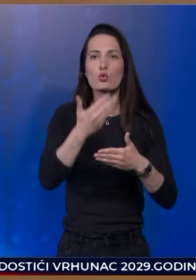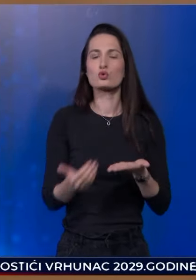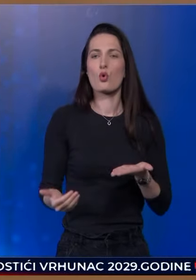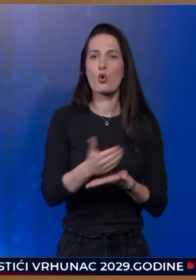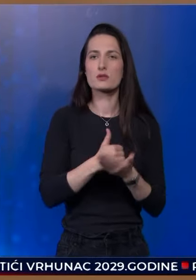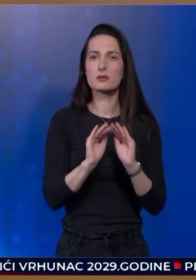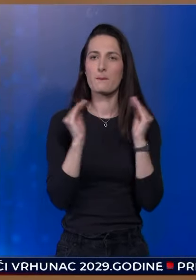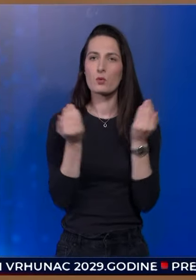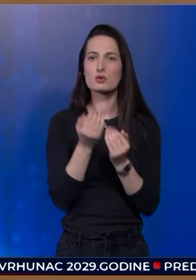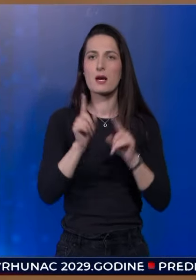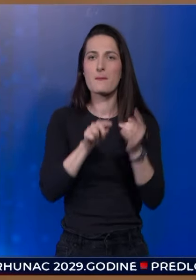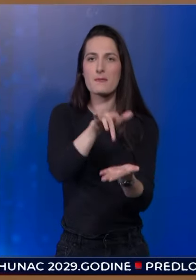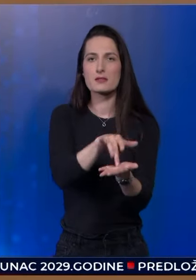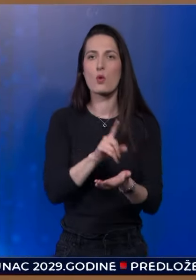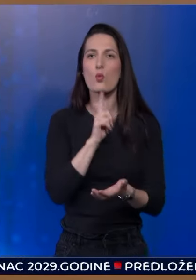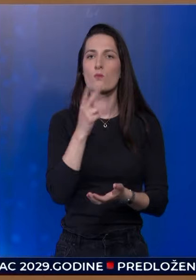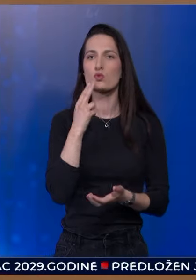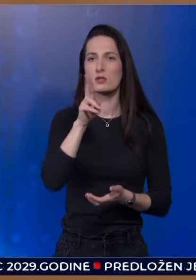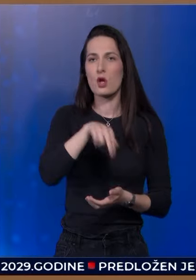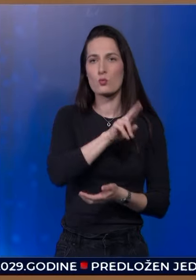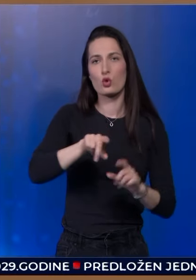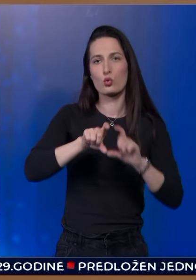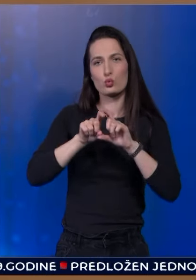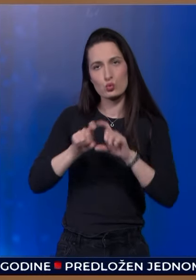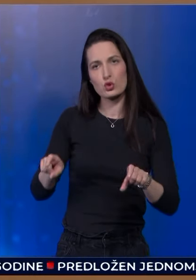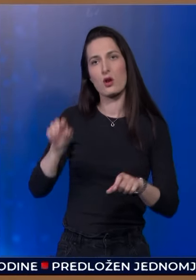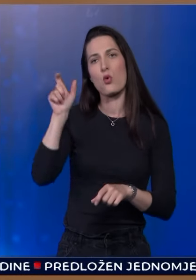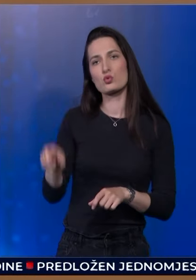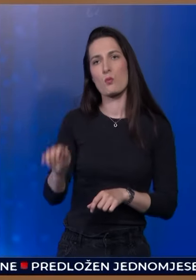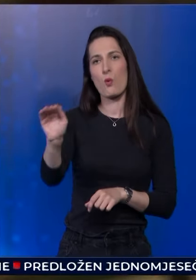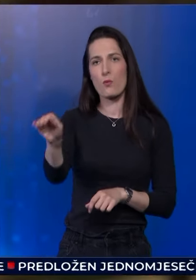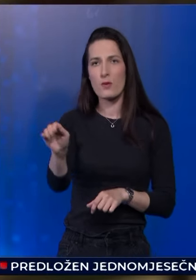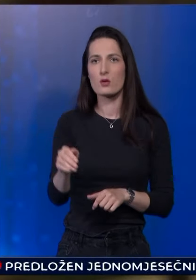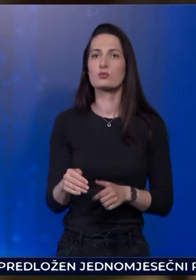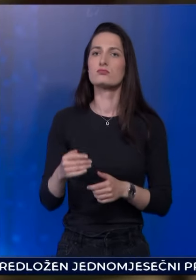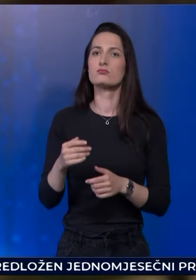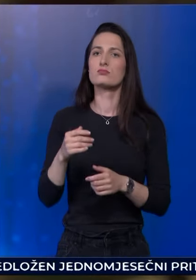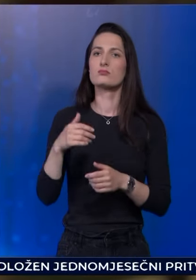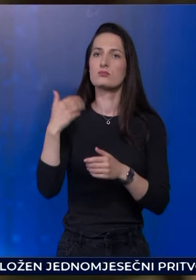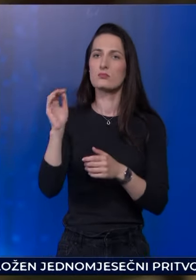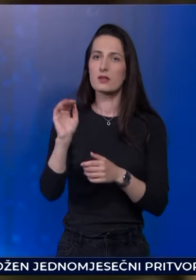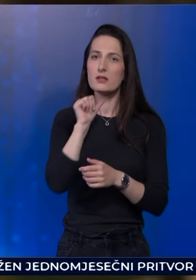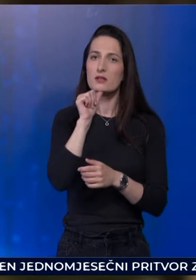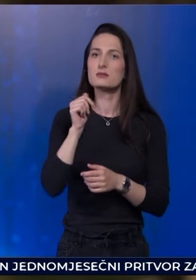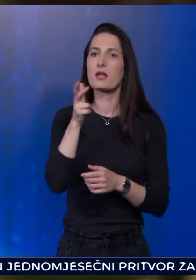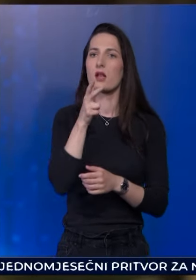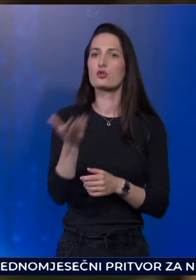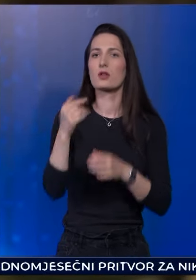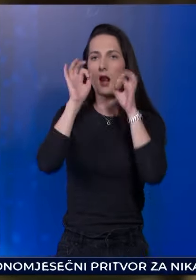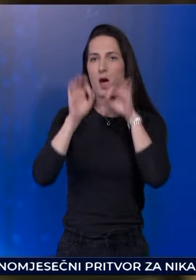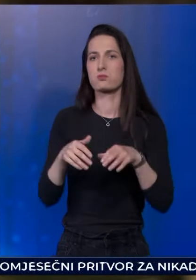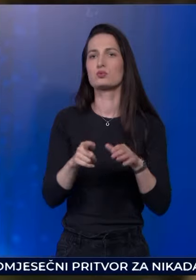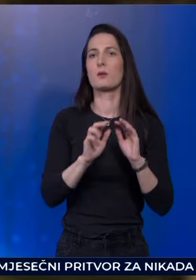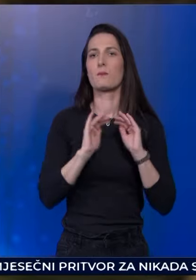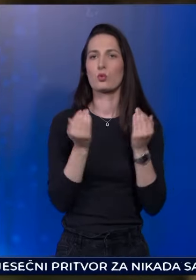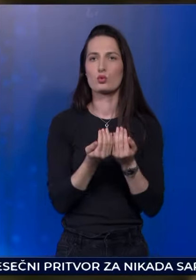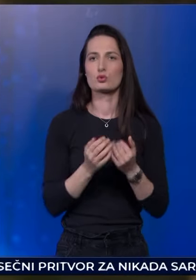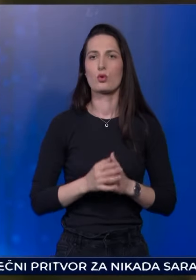prostora ili mjesta u kojem je pušenje zabranjeno, dužan je osobu opomenuti, uskratiti uslugu ili zatražiti od nje da napusti